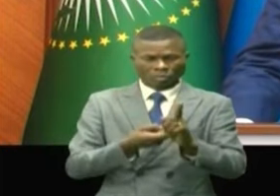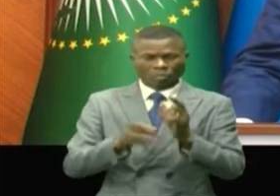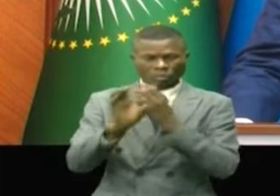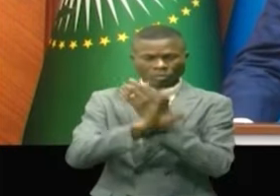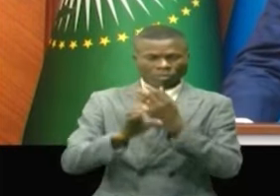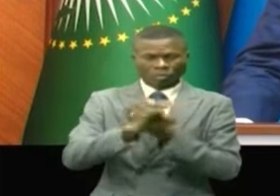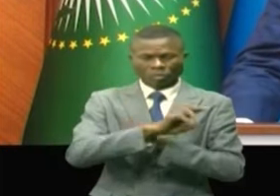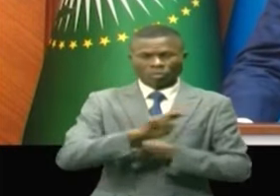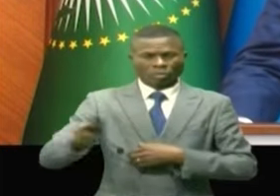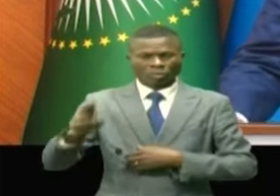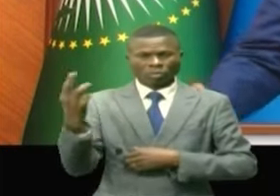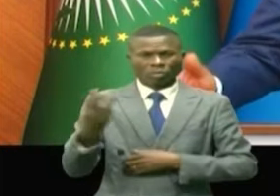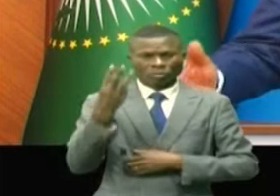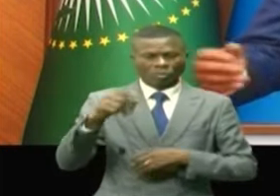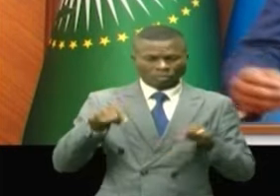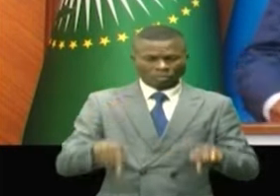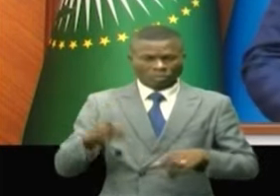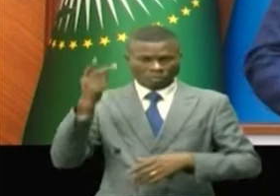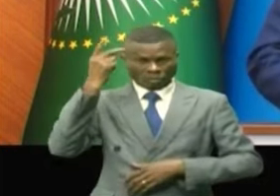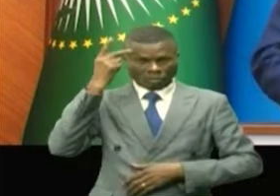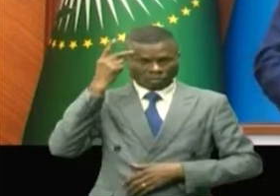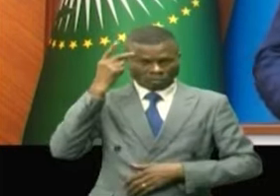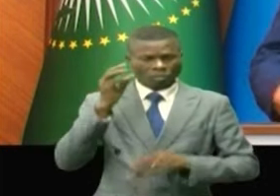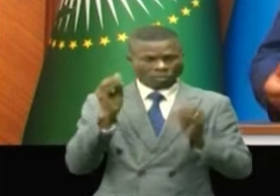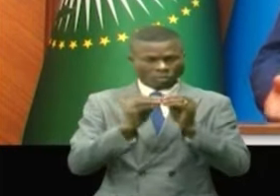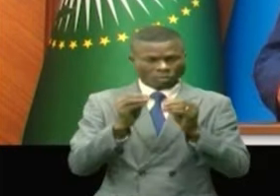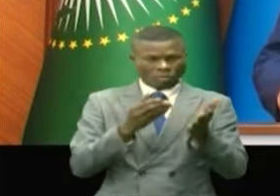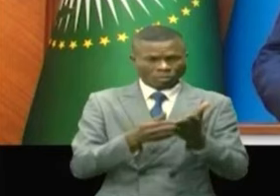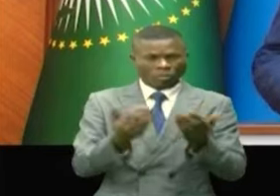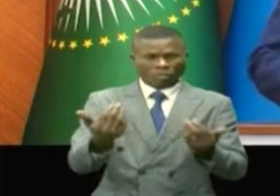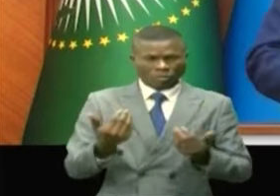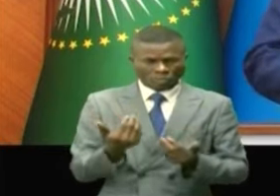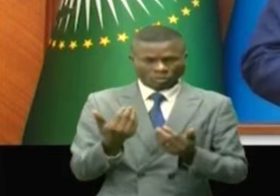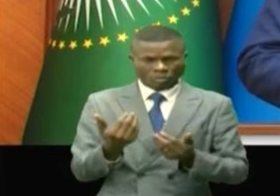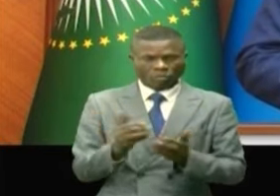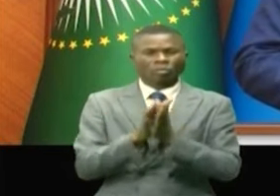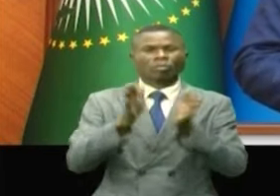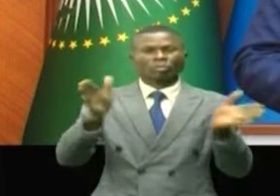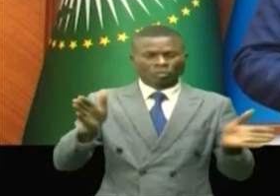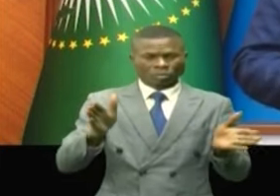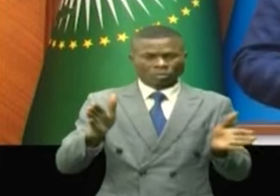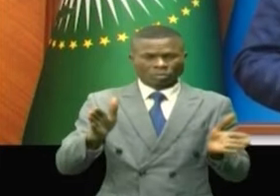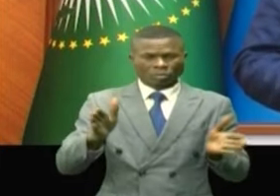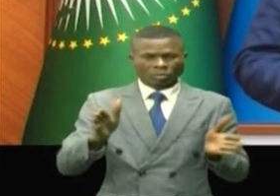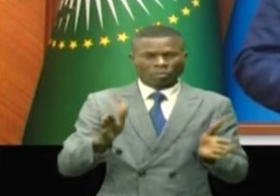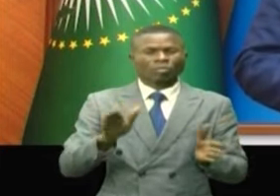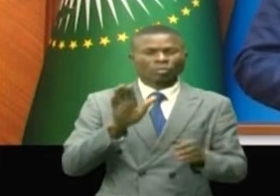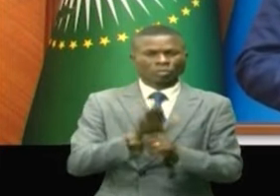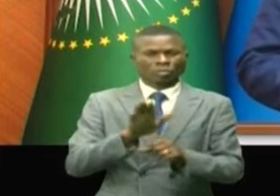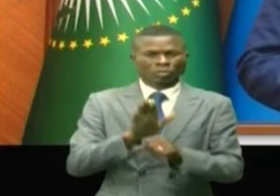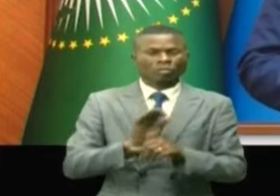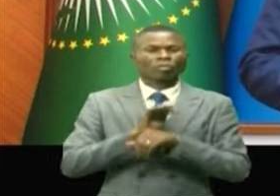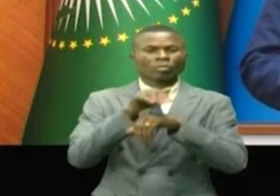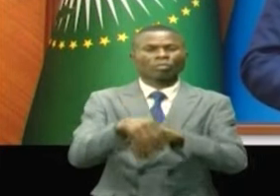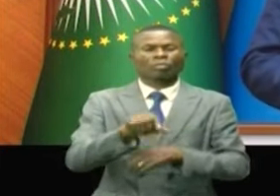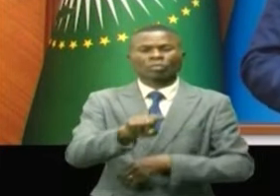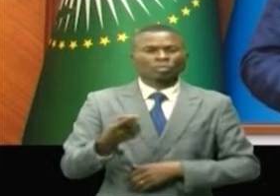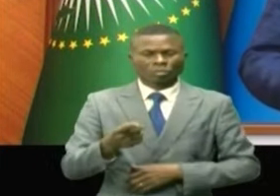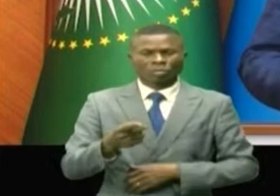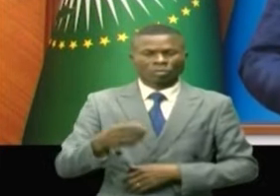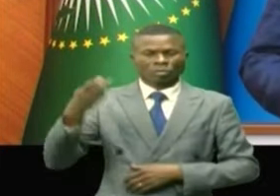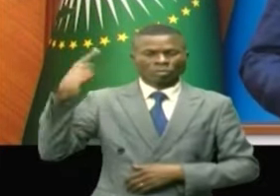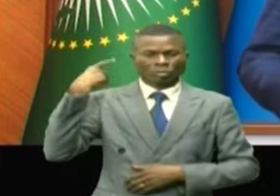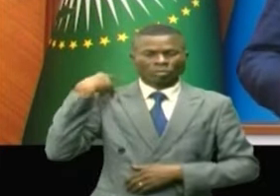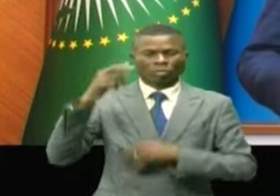à Kinshasa cette table ronde que j'ai voulu inclusive a connu en plus de la participation des élus